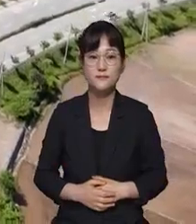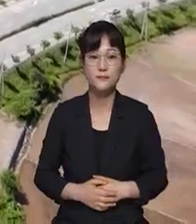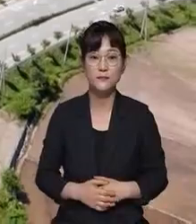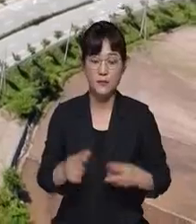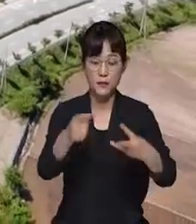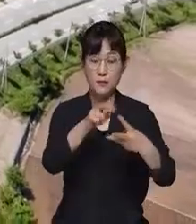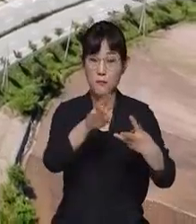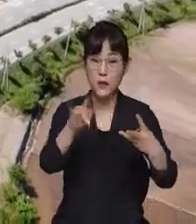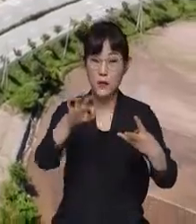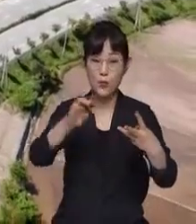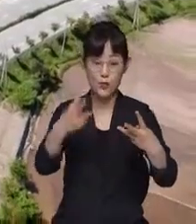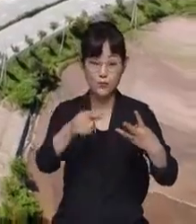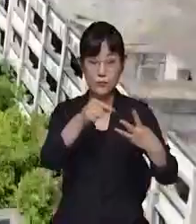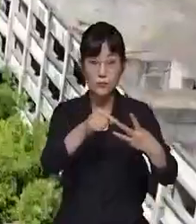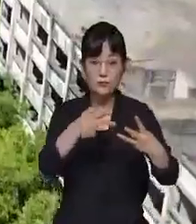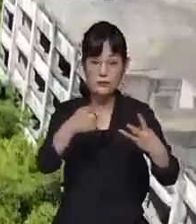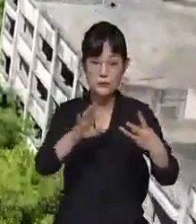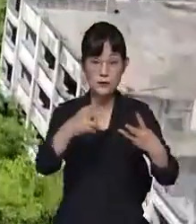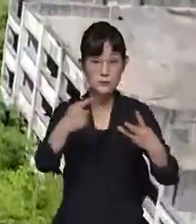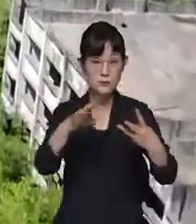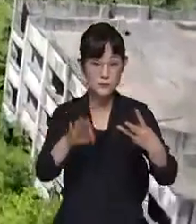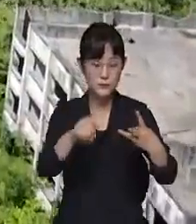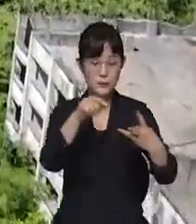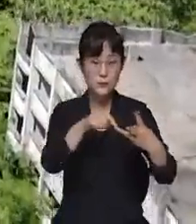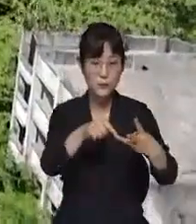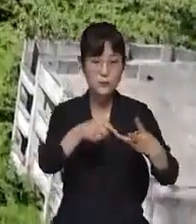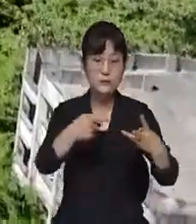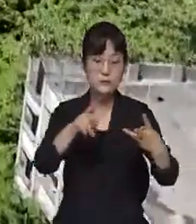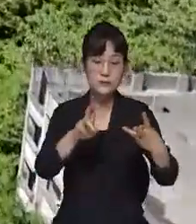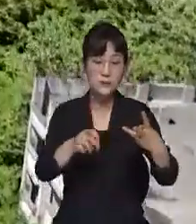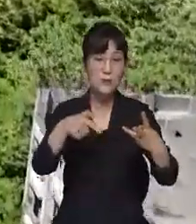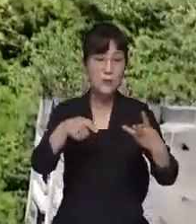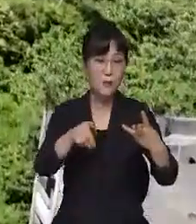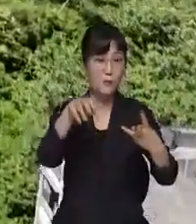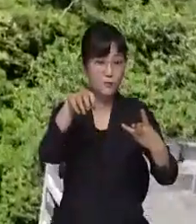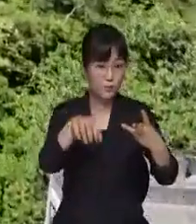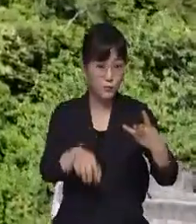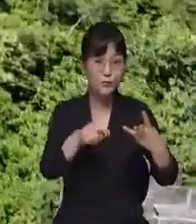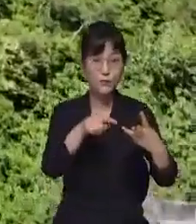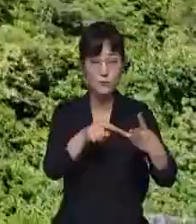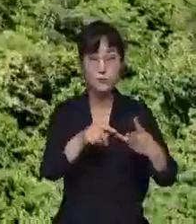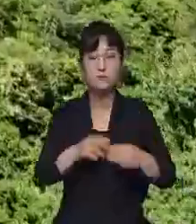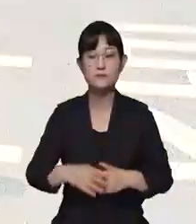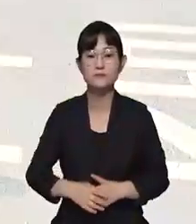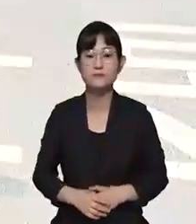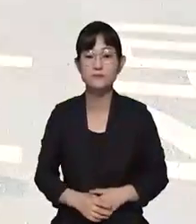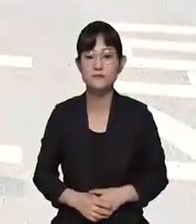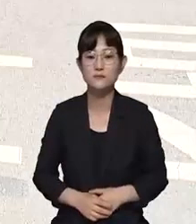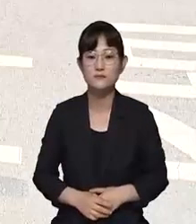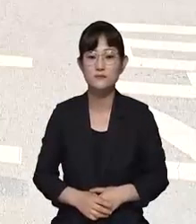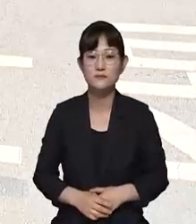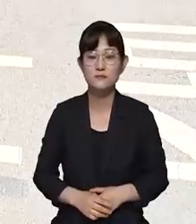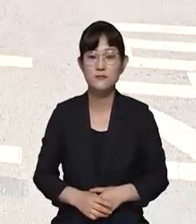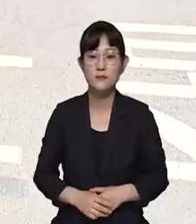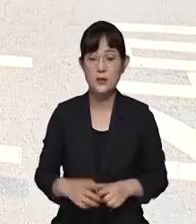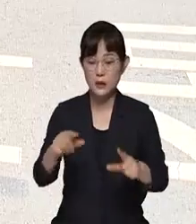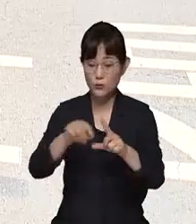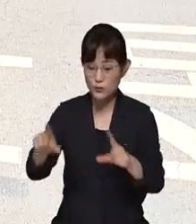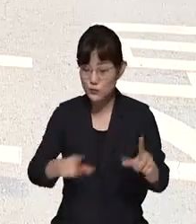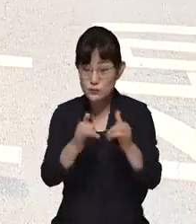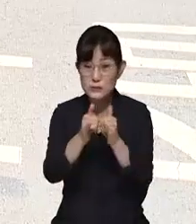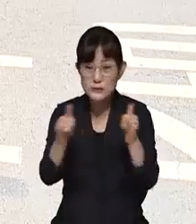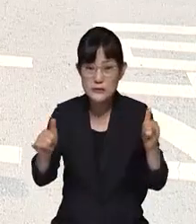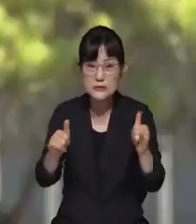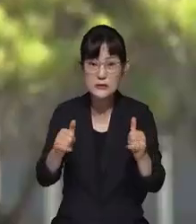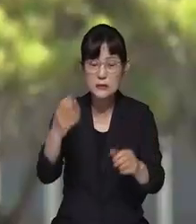광주 서구 매월동, 북구 장등동과 함께 소각시설 설치 최종 후보지에 오른 광산구 삼거동. 일부 주민들은